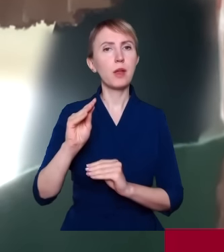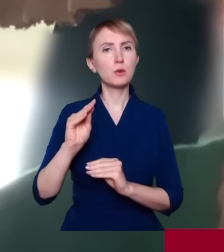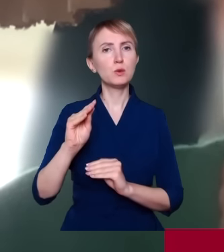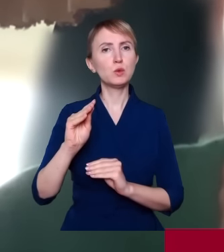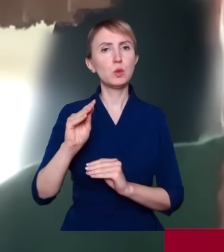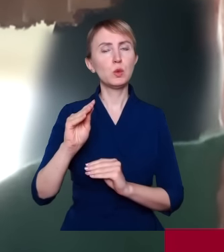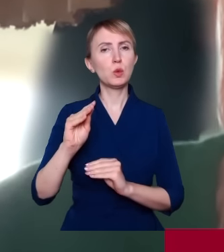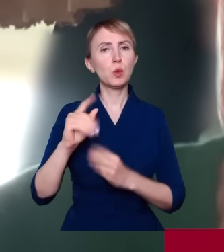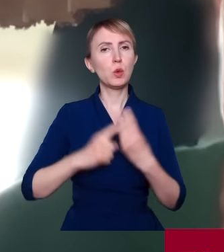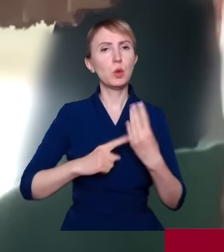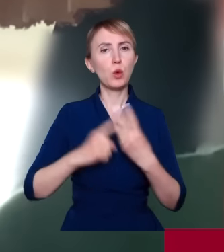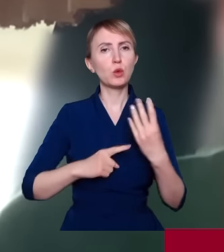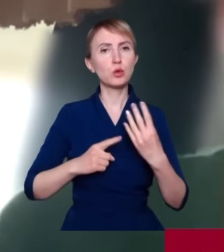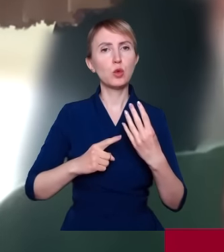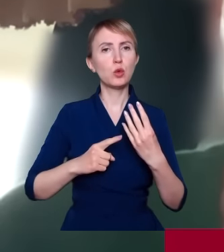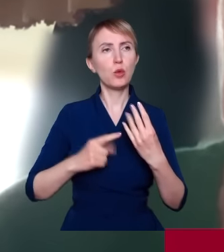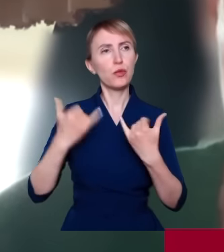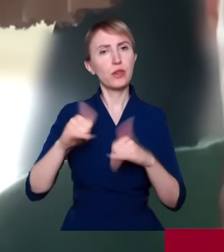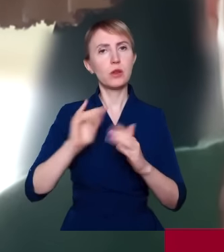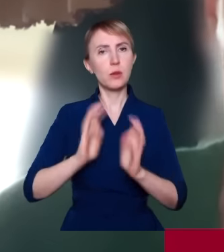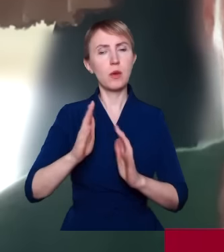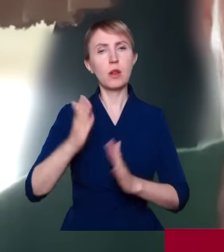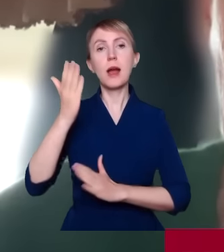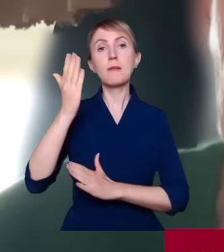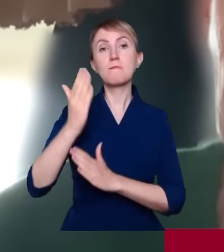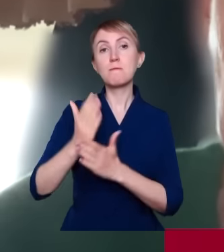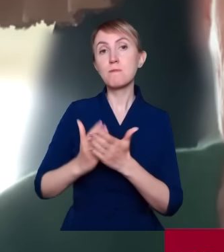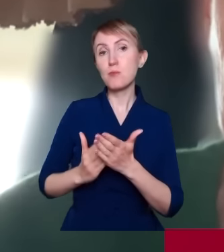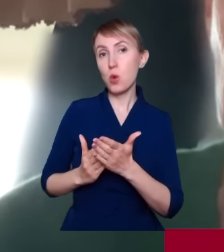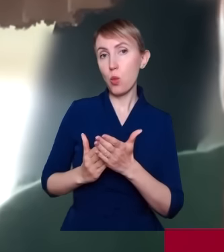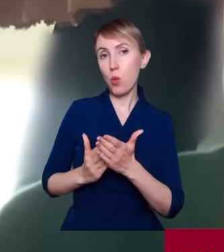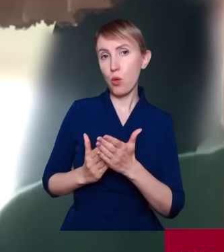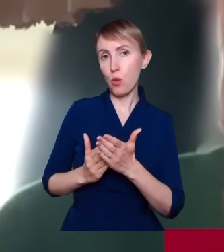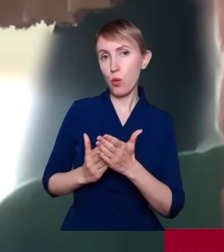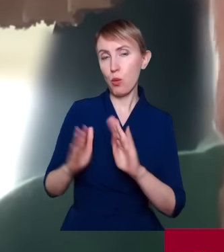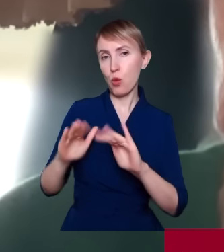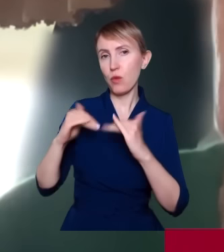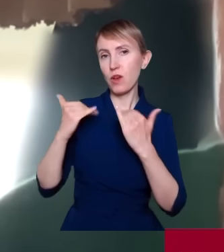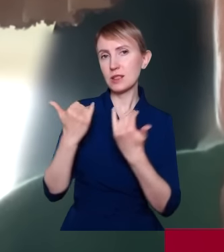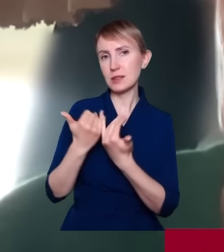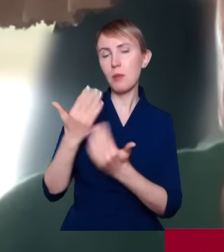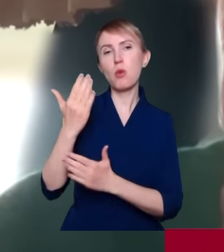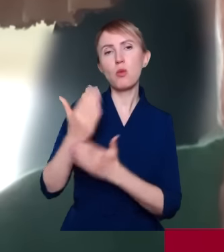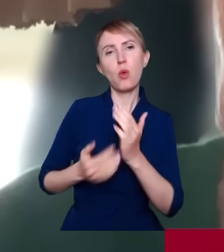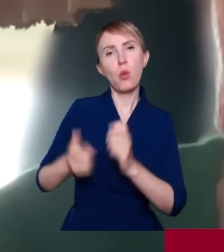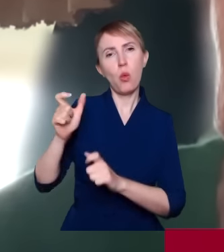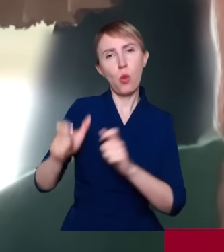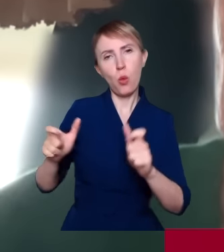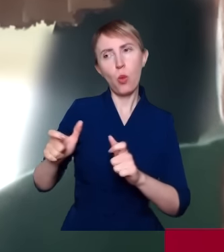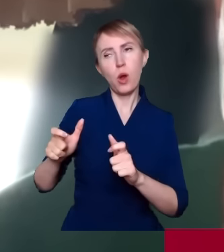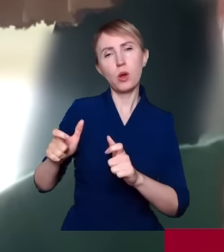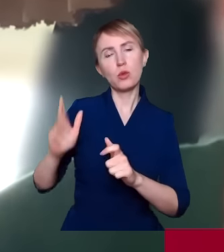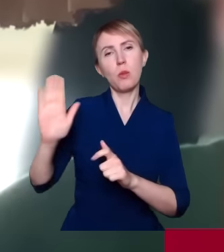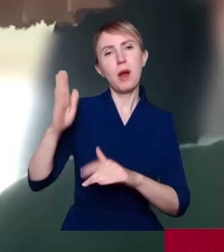liczoną od połowy składu Sejmu, która byłaby uprawniona